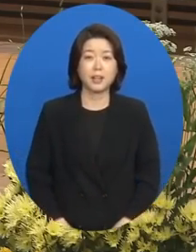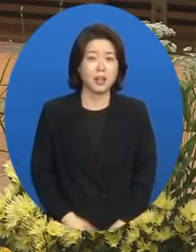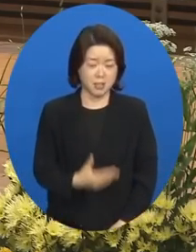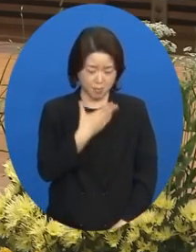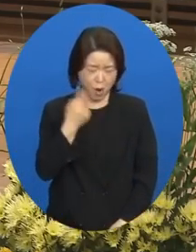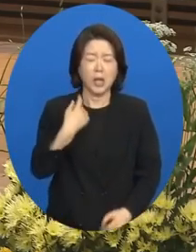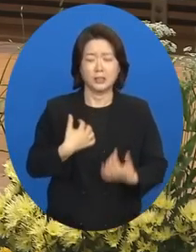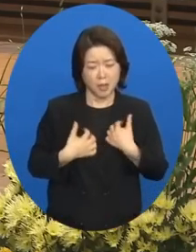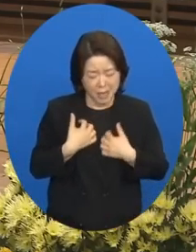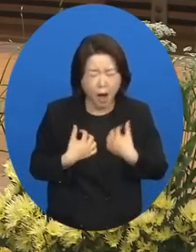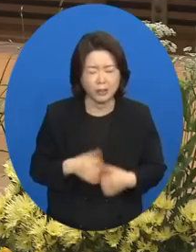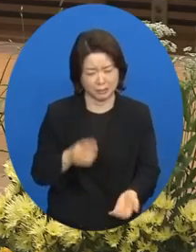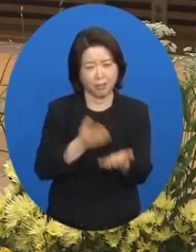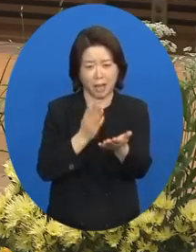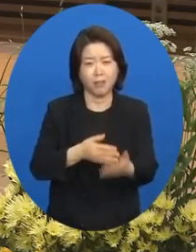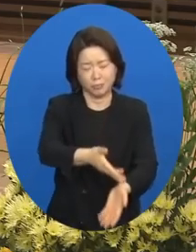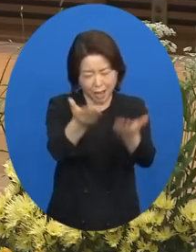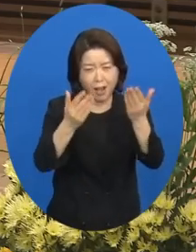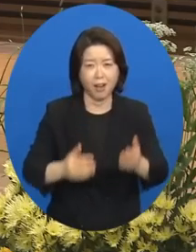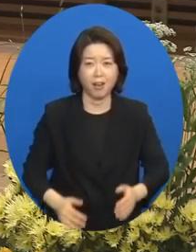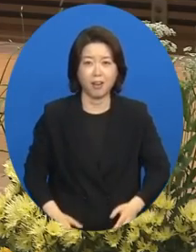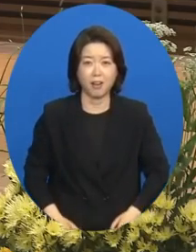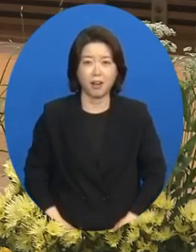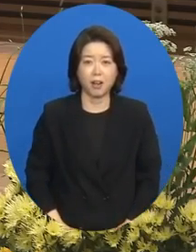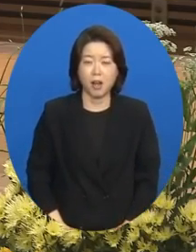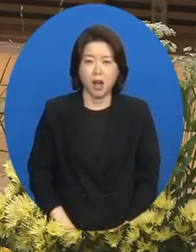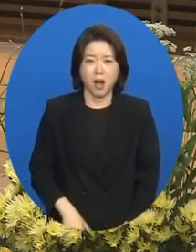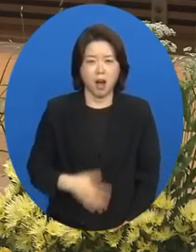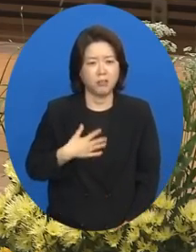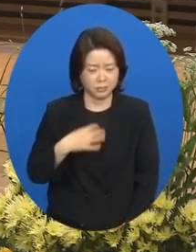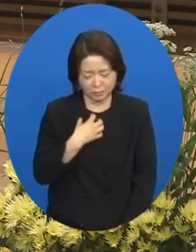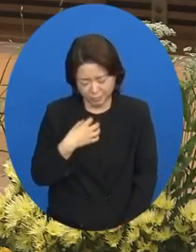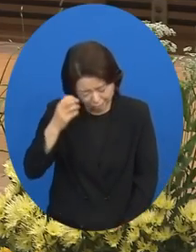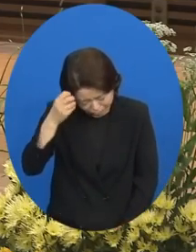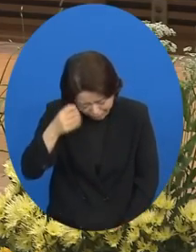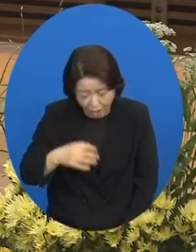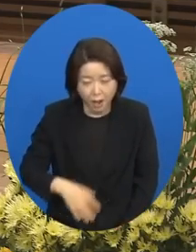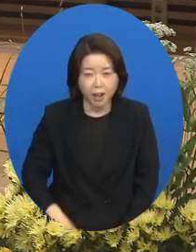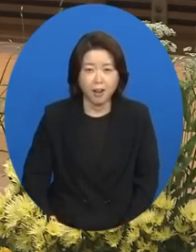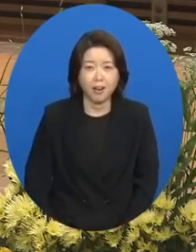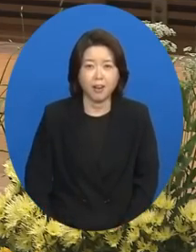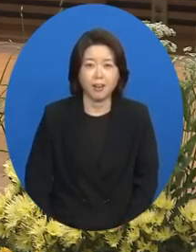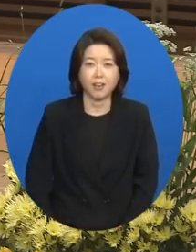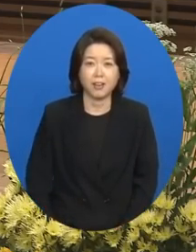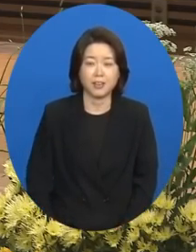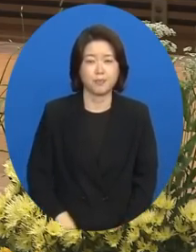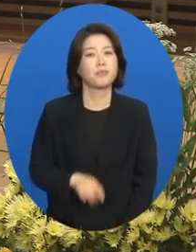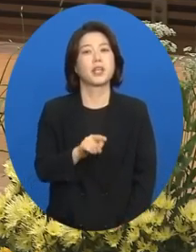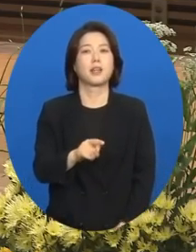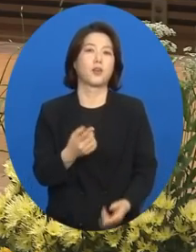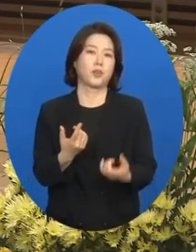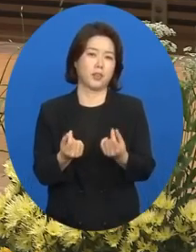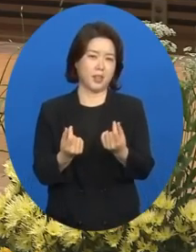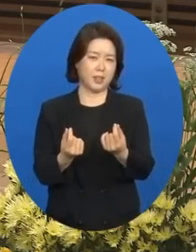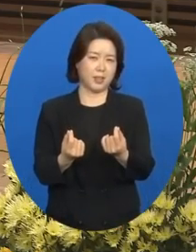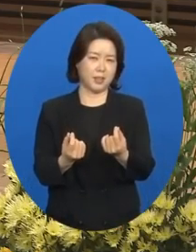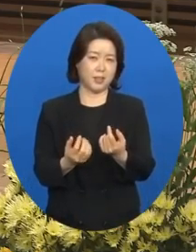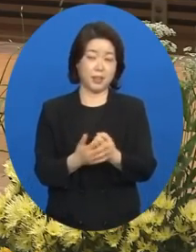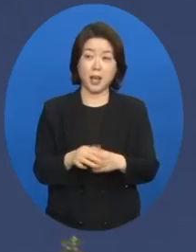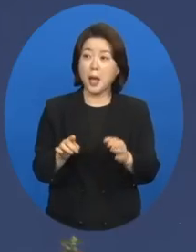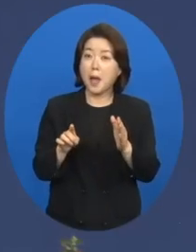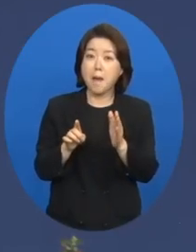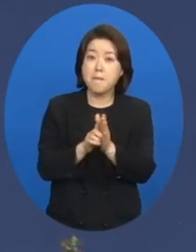복음은 기쁜 소식이란 말이에요. 미치겠네 진짜. 복음을